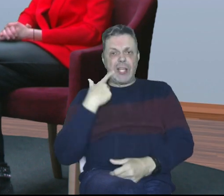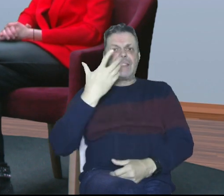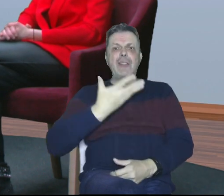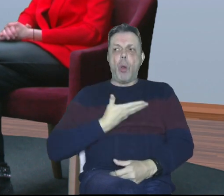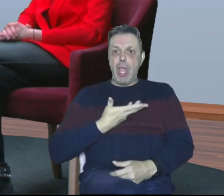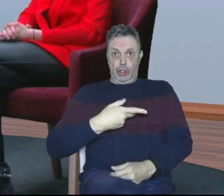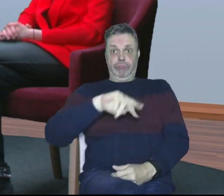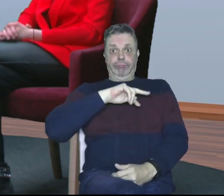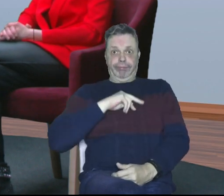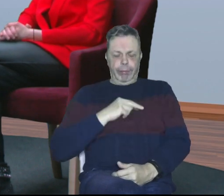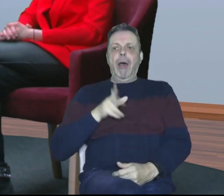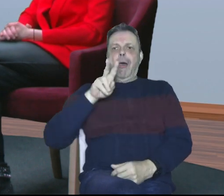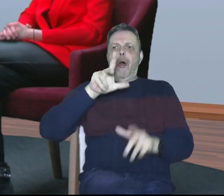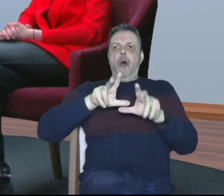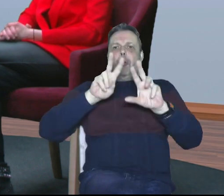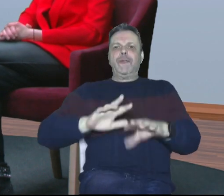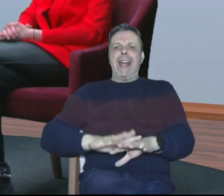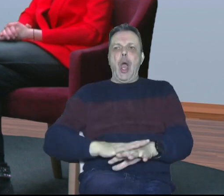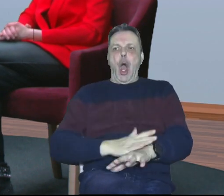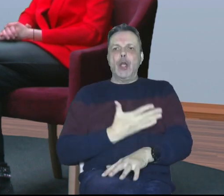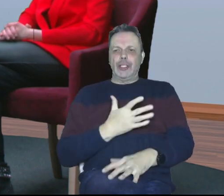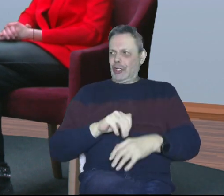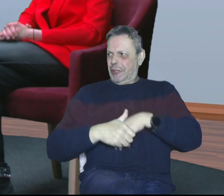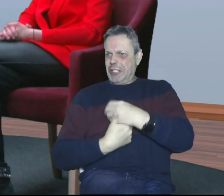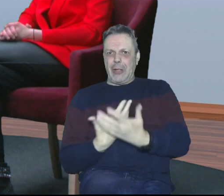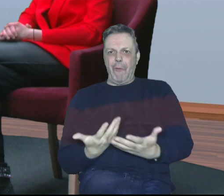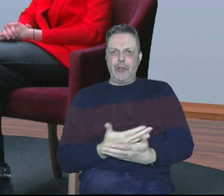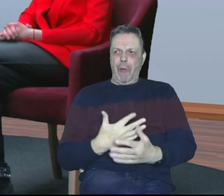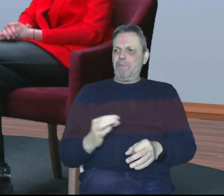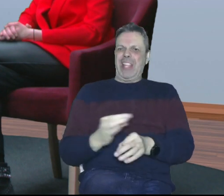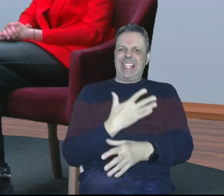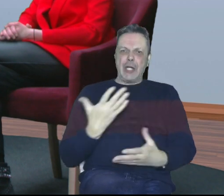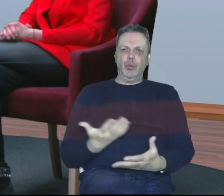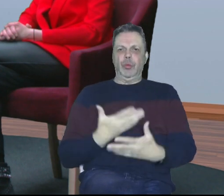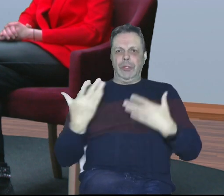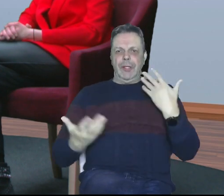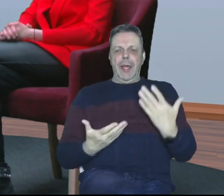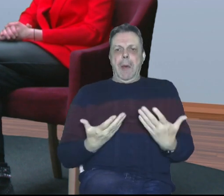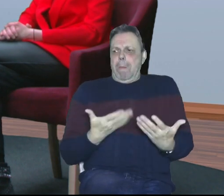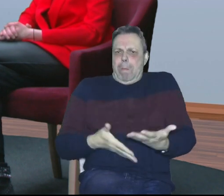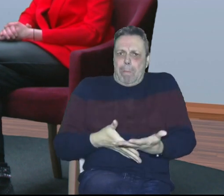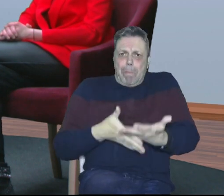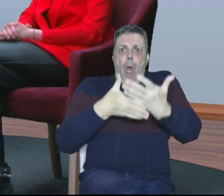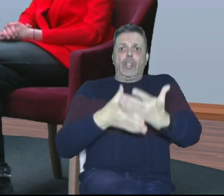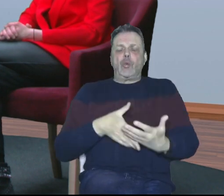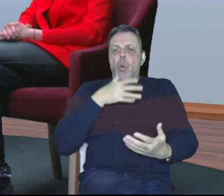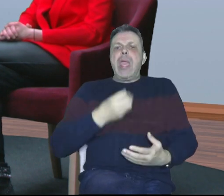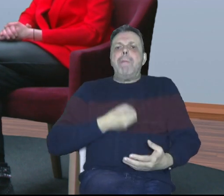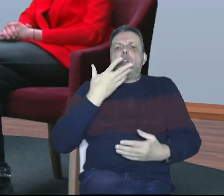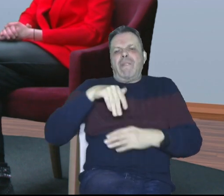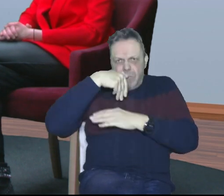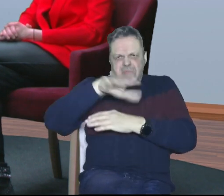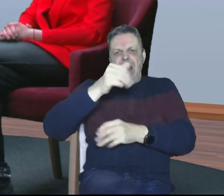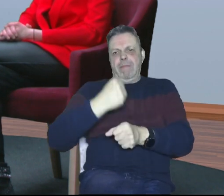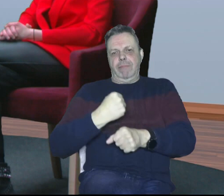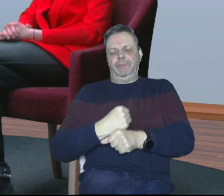uradak i kad dobiješ taj feedback, onda u stvari osjećaš neko zadovoljstvo ili sreću ili podršku